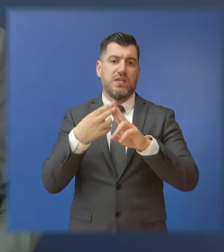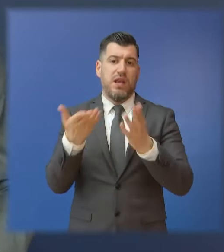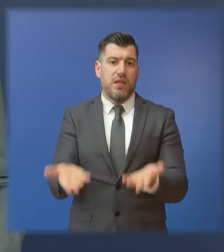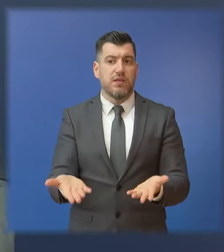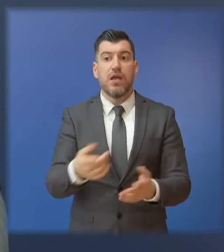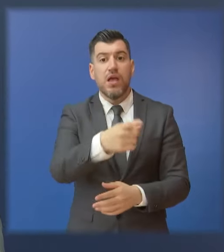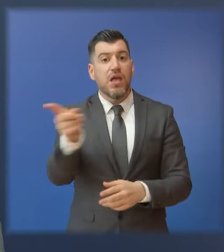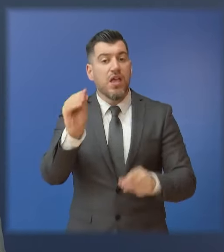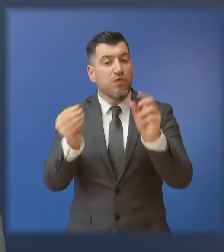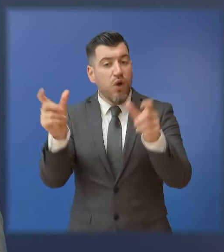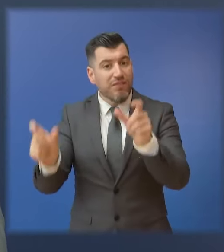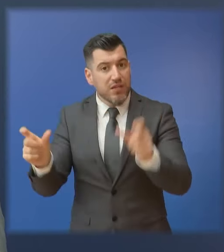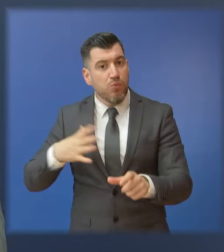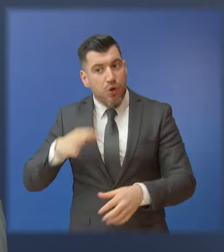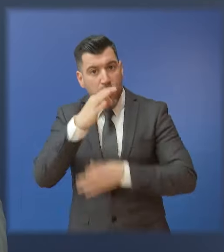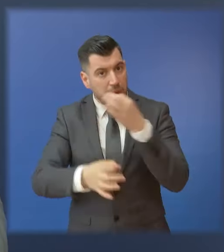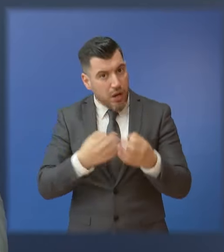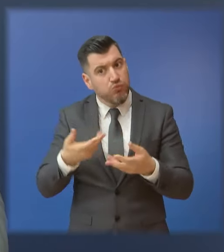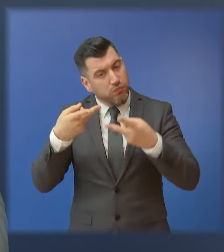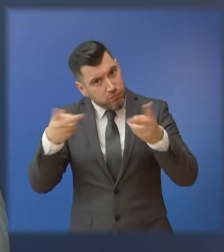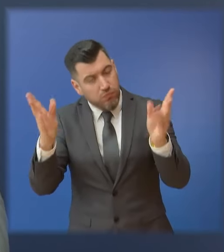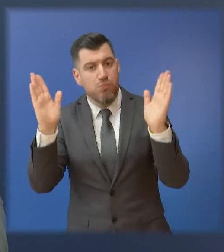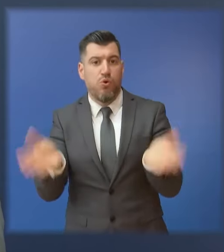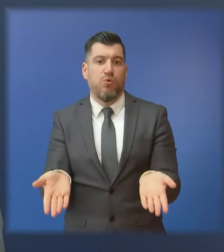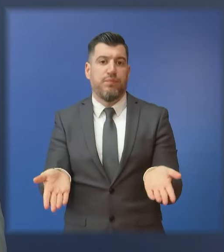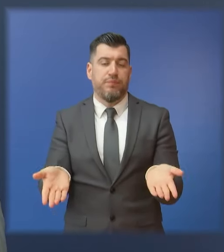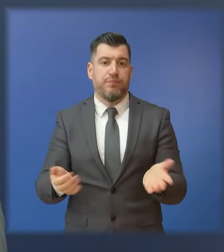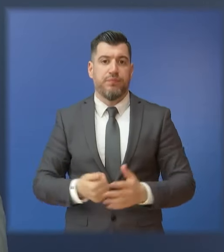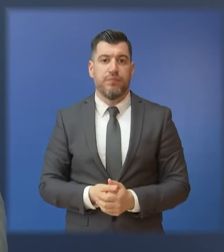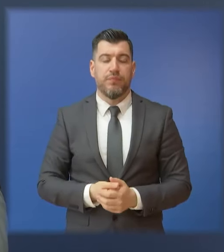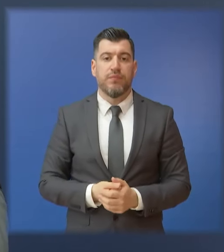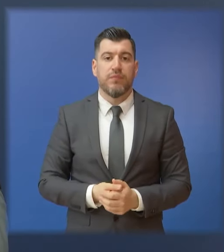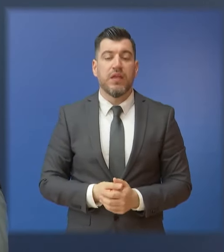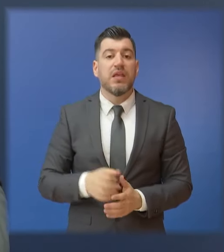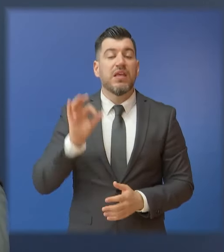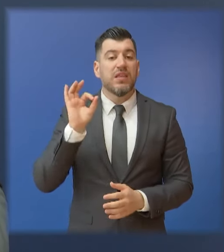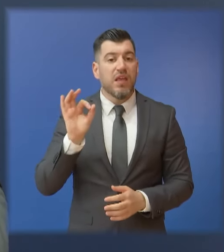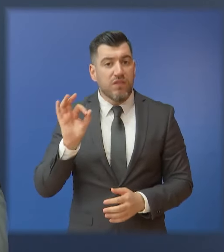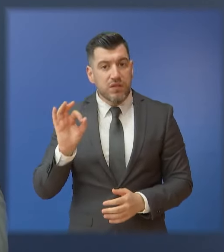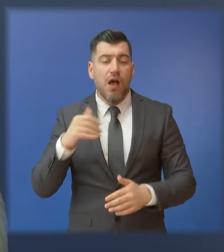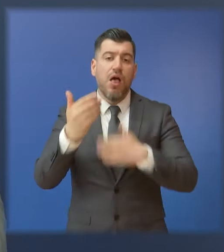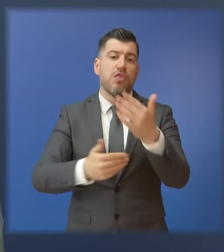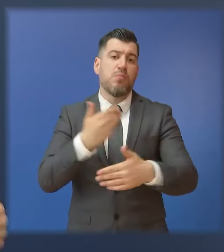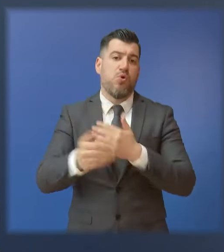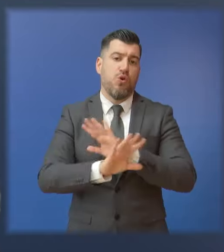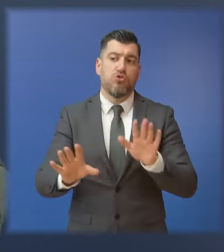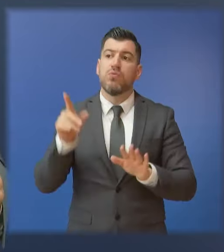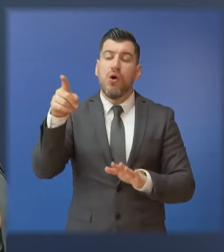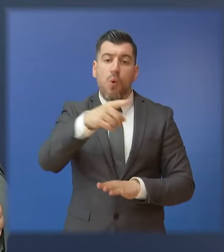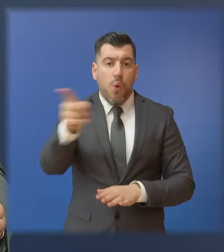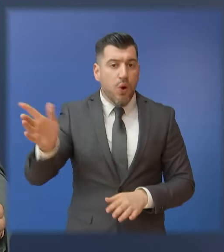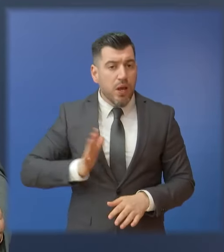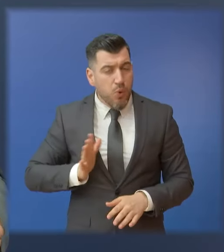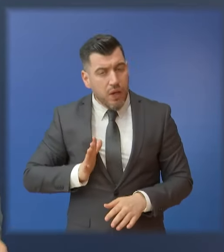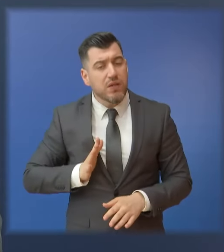βουλευτές το επιθ μούν και στο τέλος της ημέρας θα προχωρήσουμε μπροστά όπως μας ζήτησαν οι πολίτες είτε